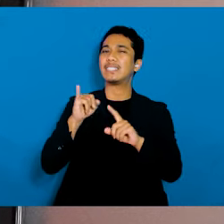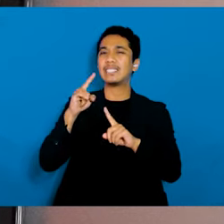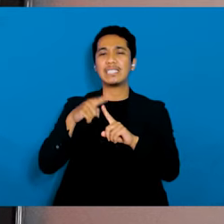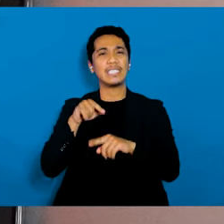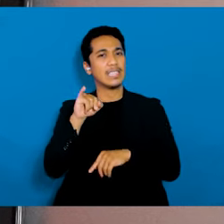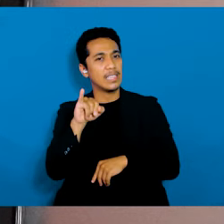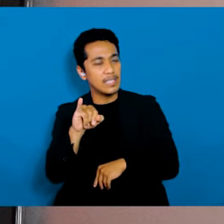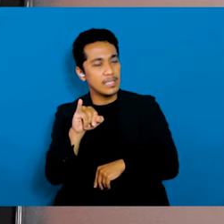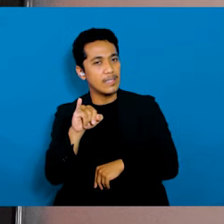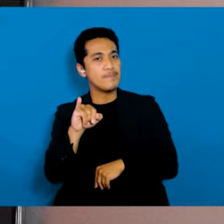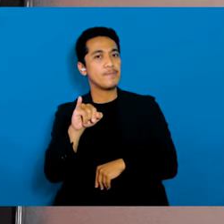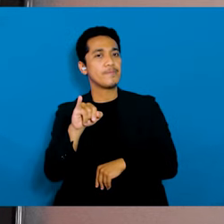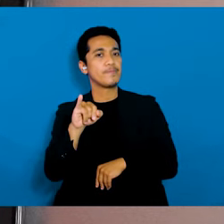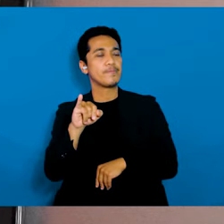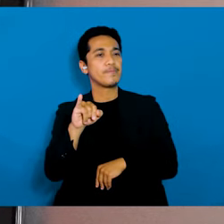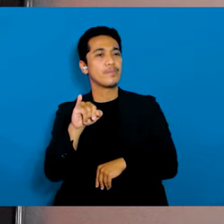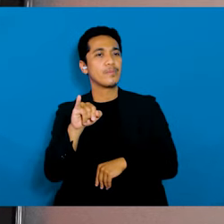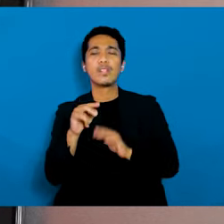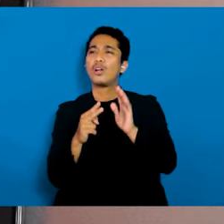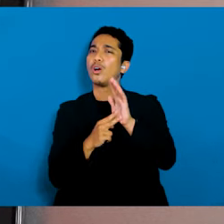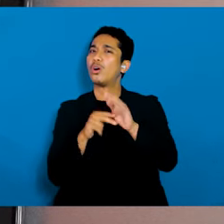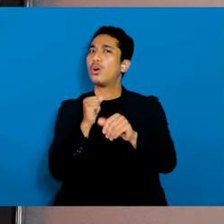Siti